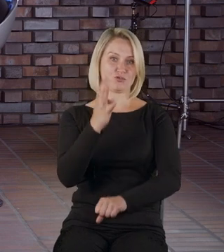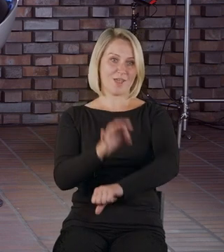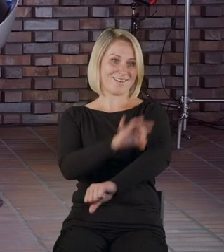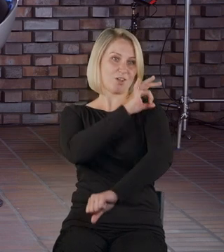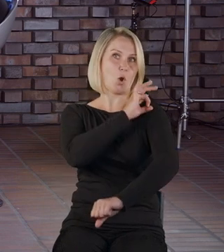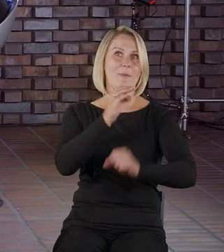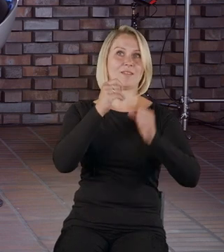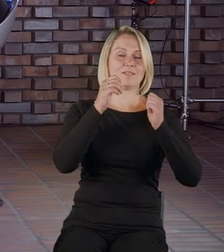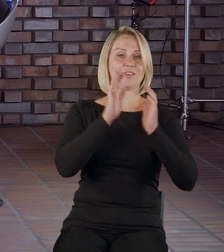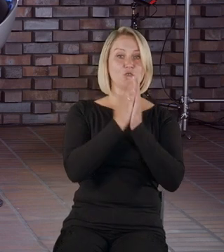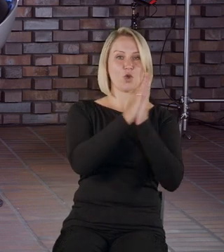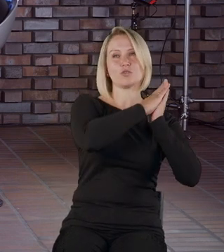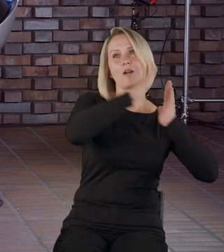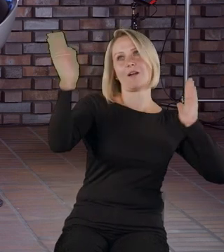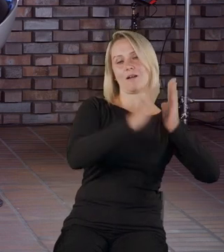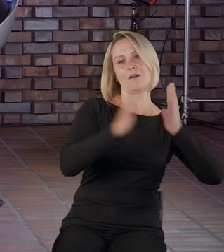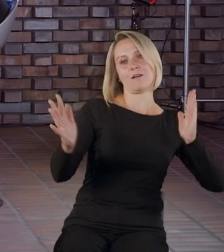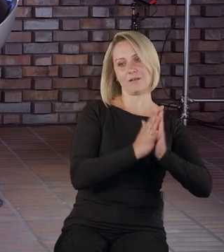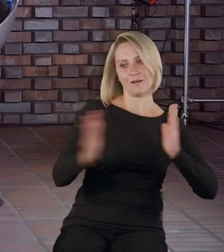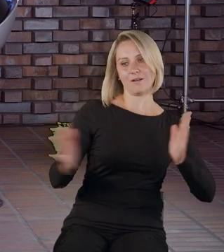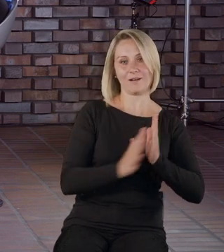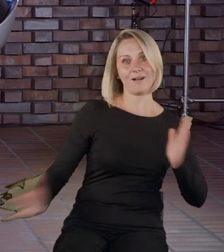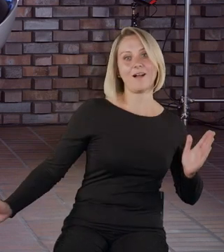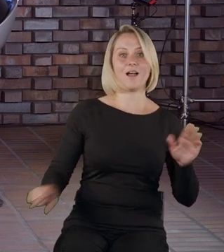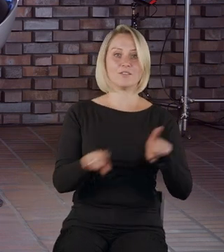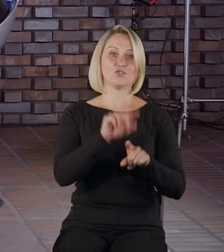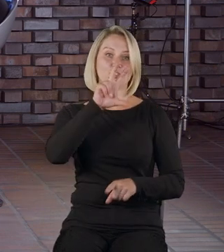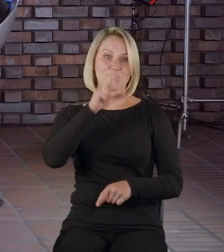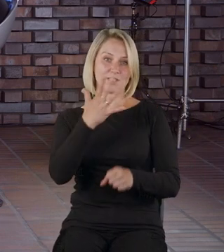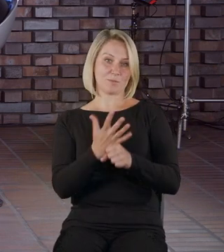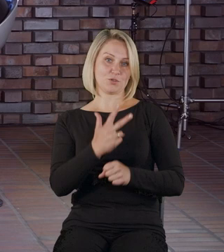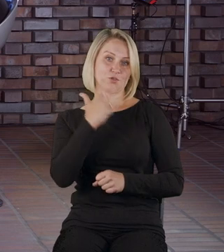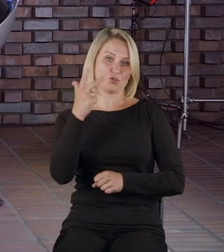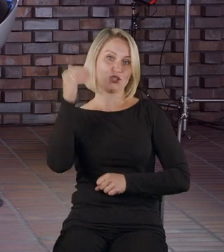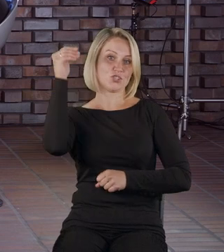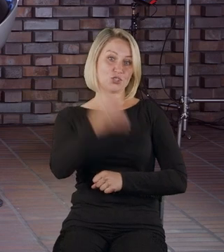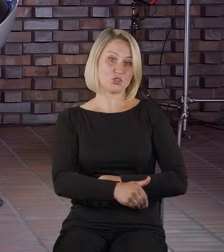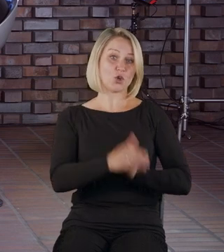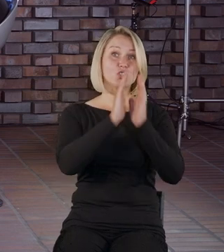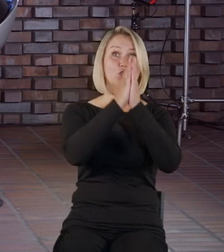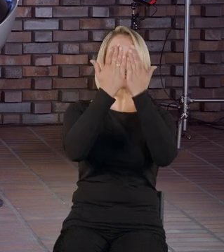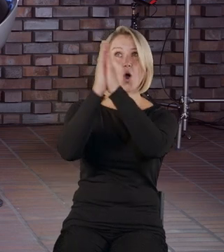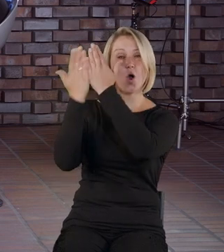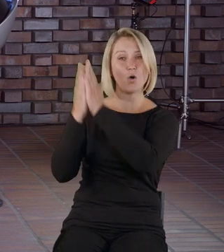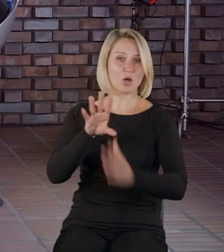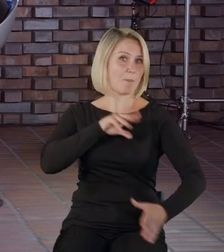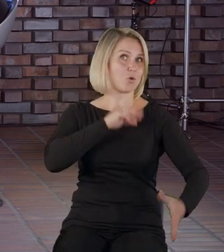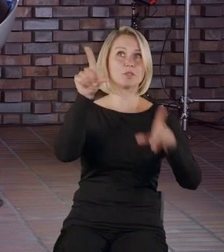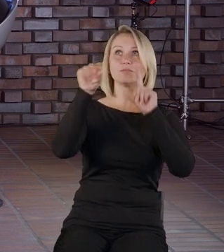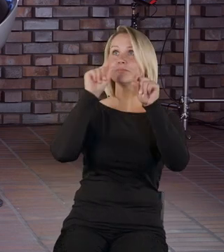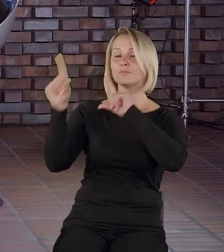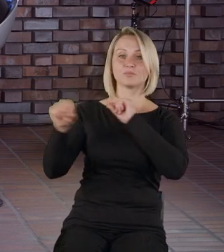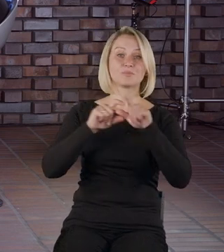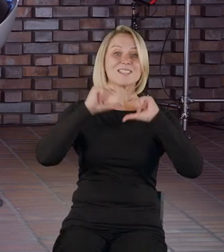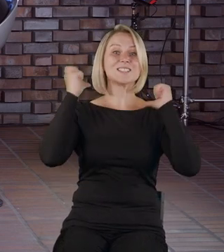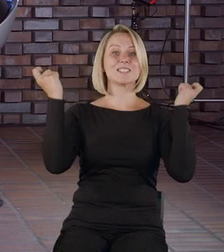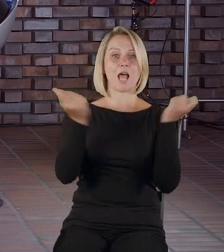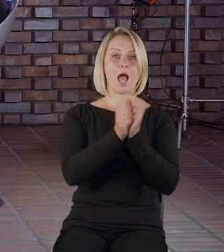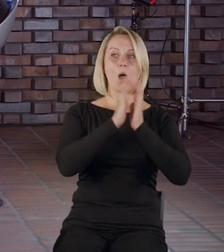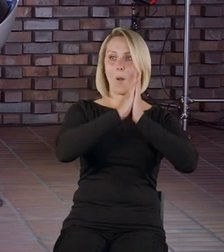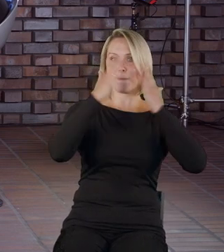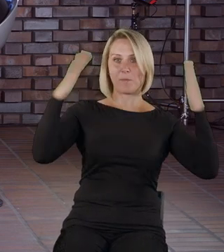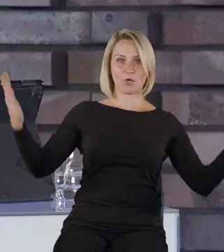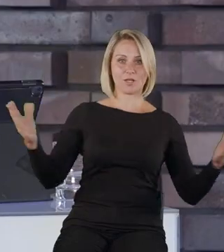z książkami. Ponad 353 tysiące książek w strefie wolnego dostępu, a cała biblioteka jest w